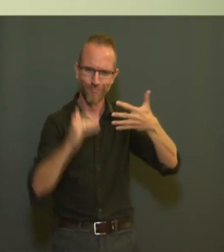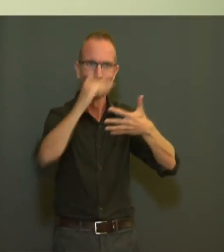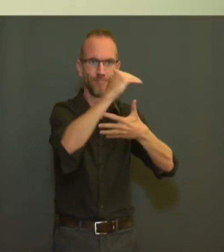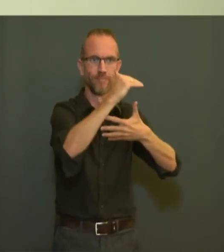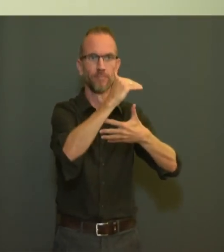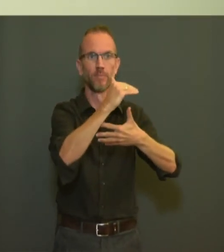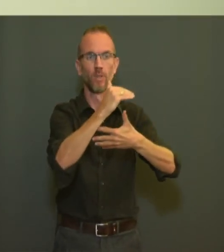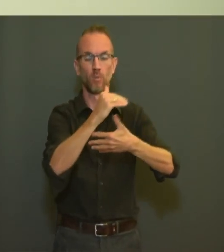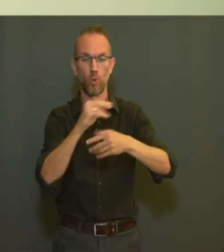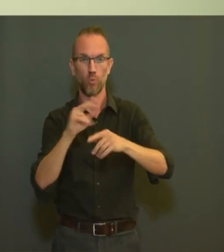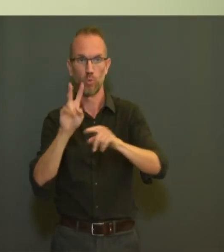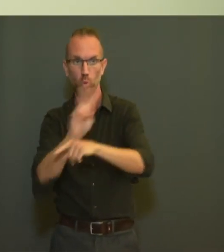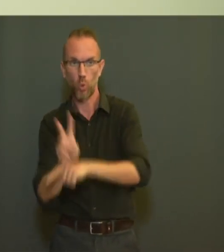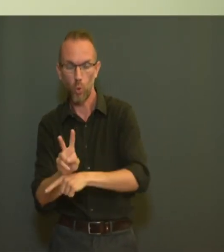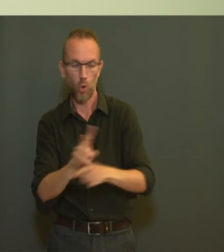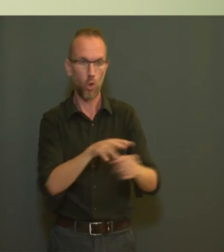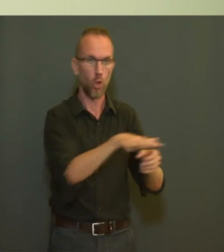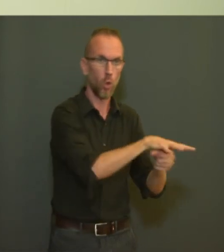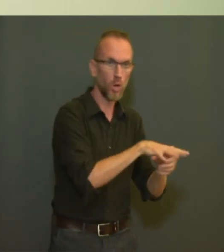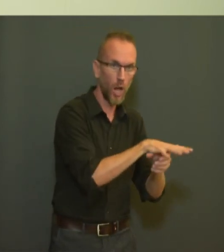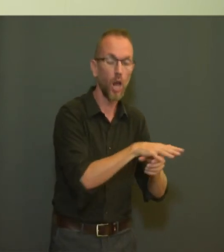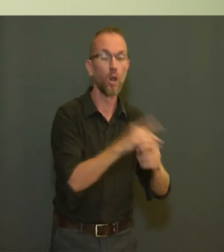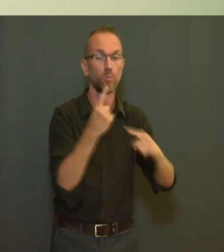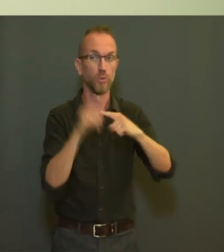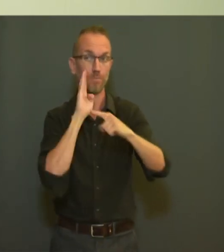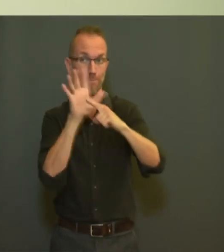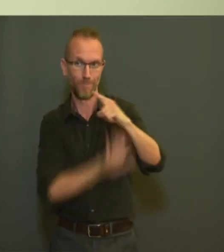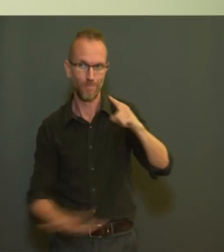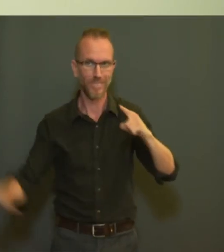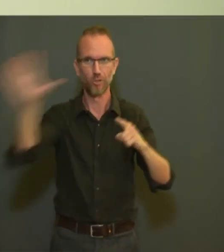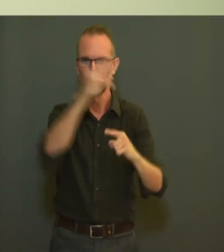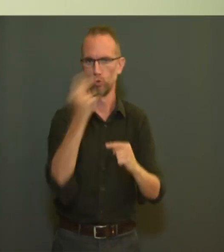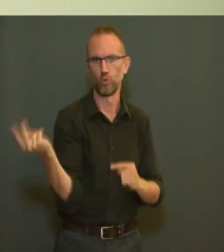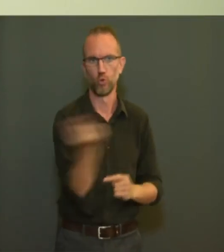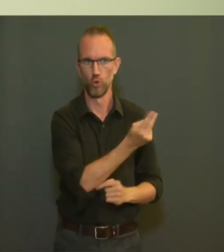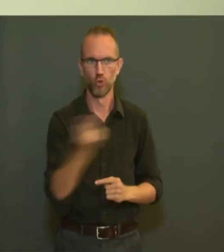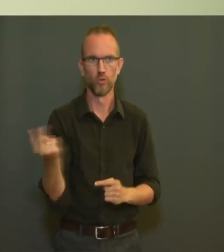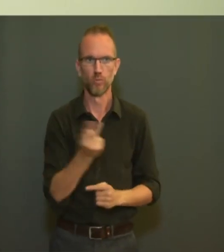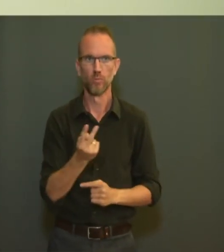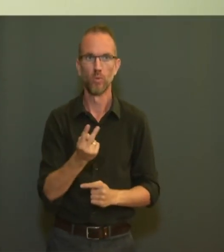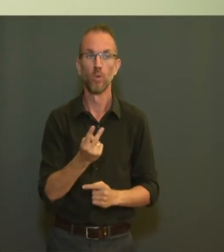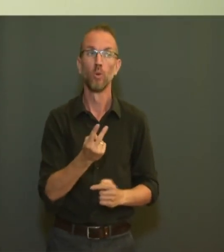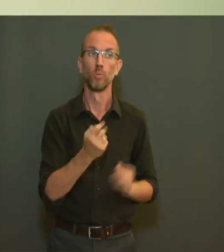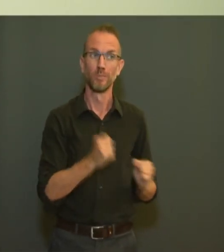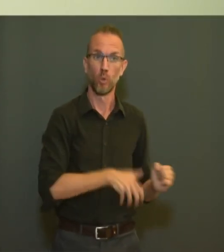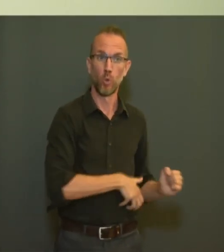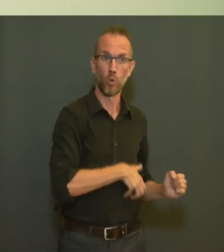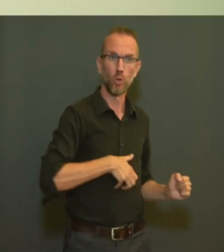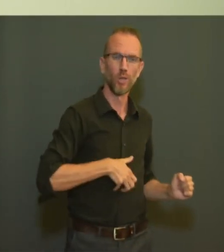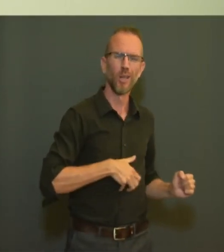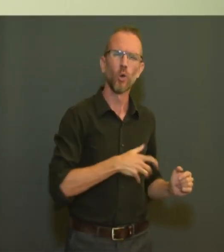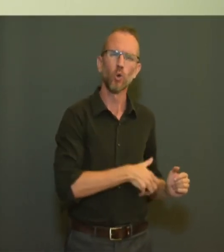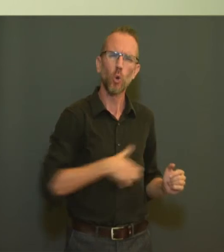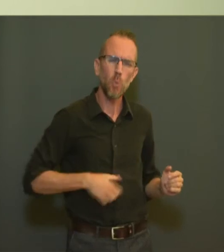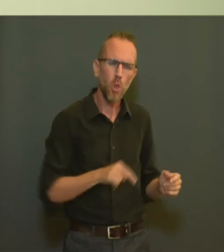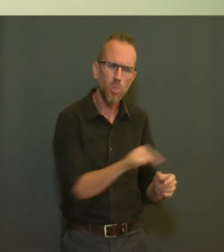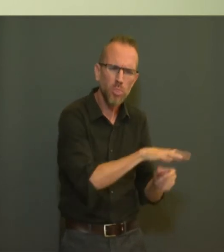provincial. L'examen au niveau communal est un peu différent, on en discutera à la fin de ce